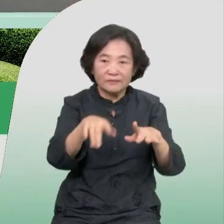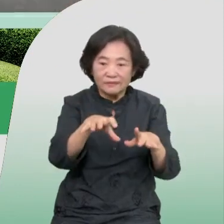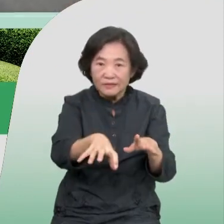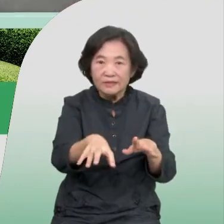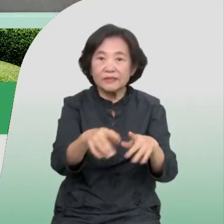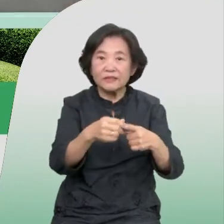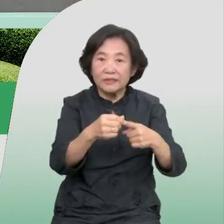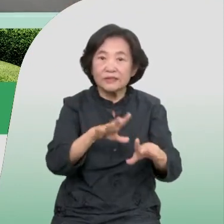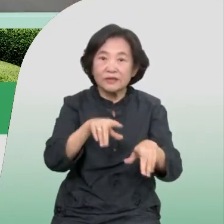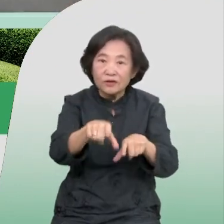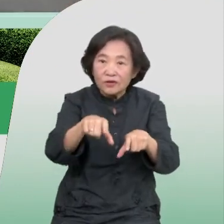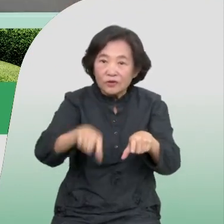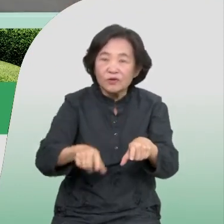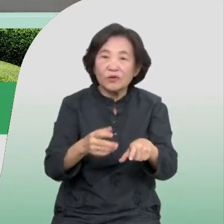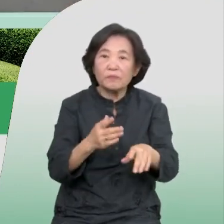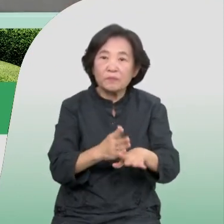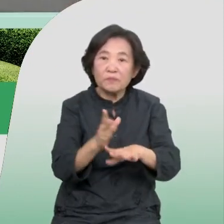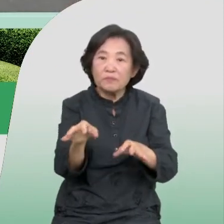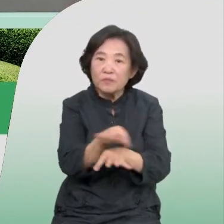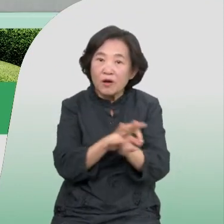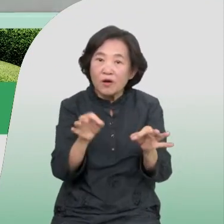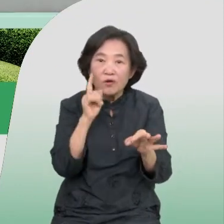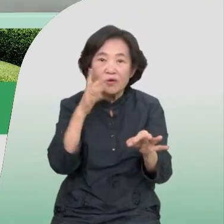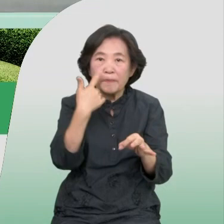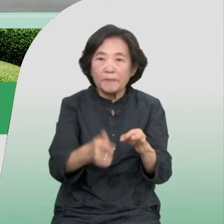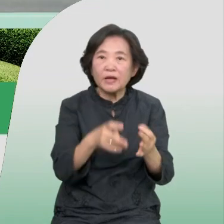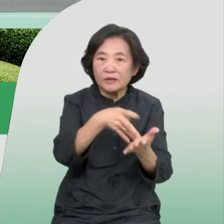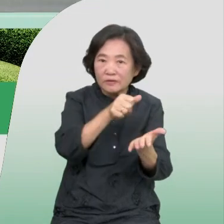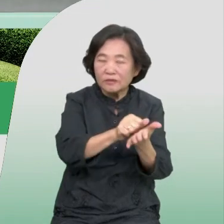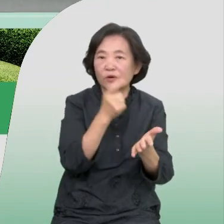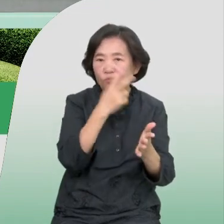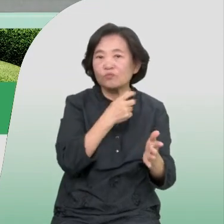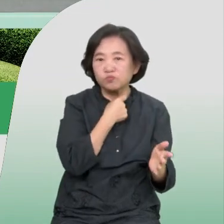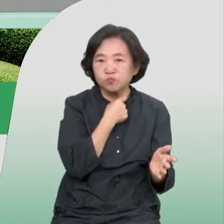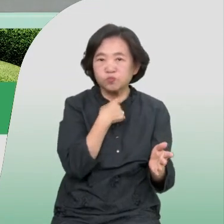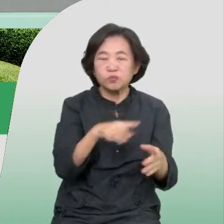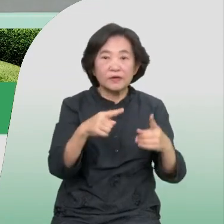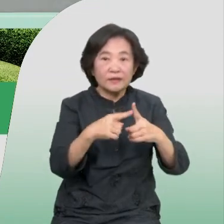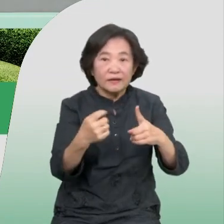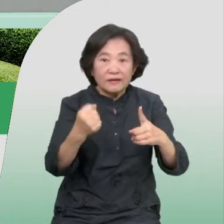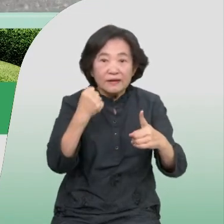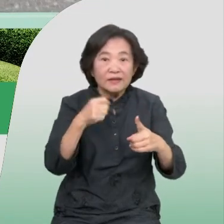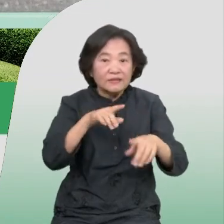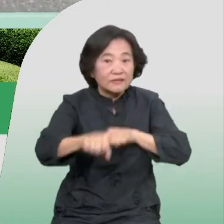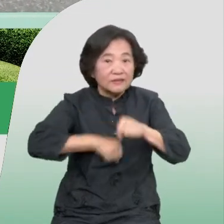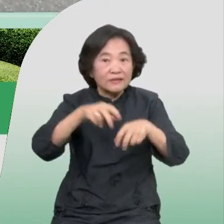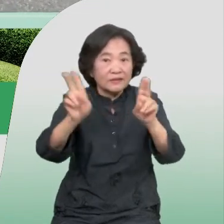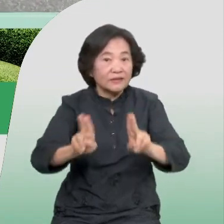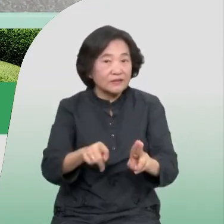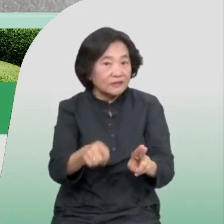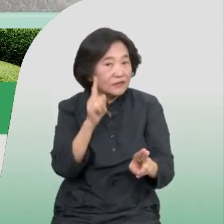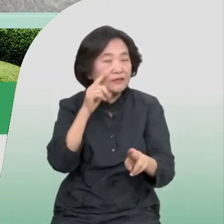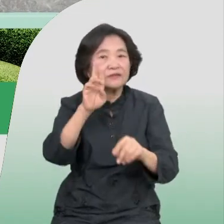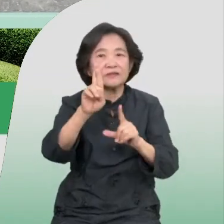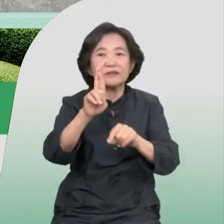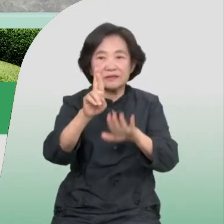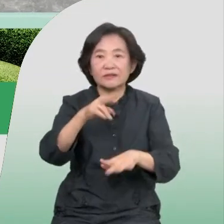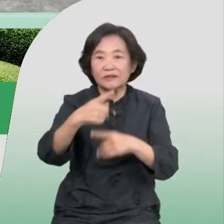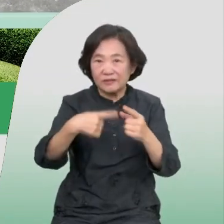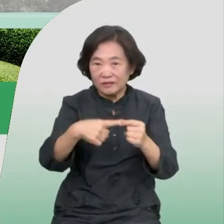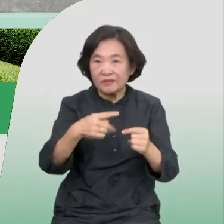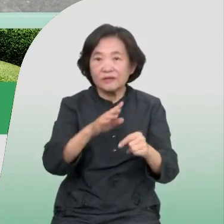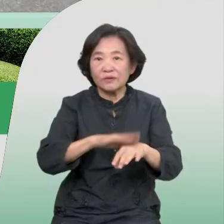起三点至上的职业中慢车登记管理办法，规范年底为主的天赋车，年底将